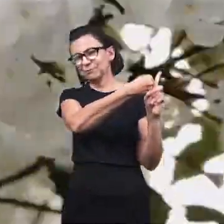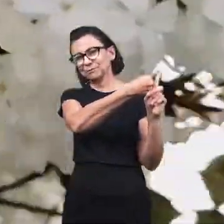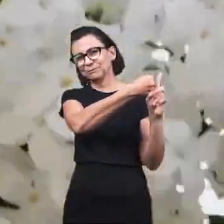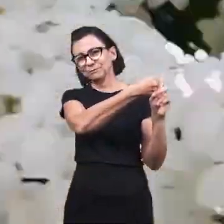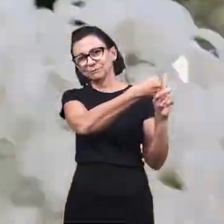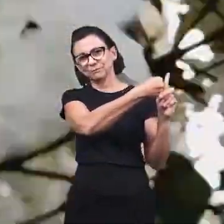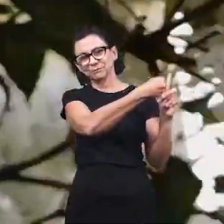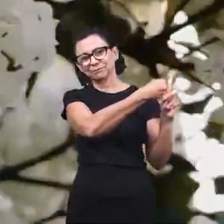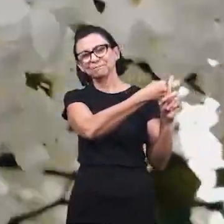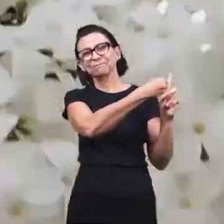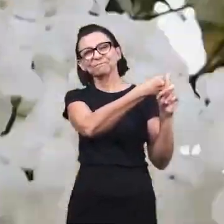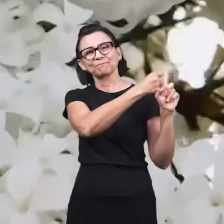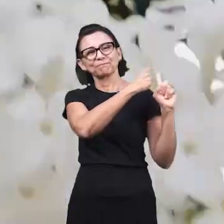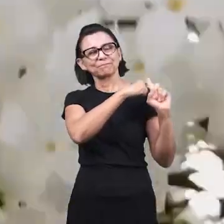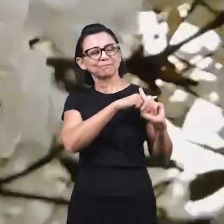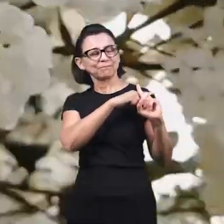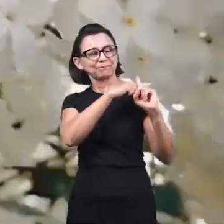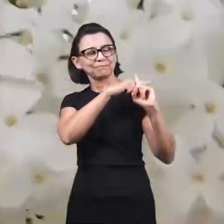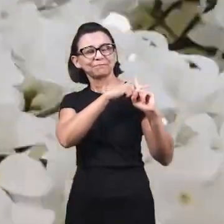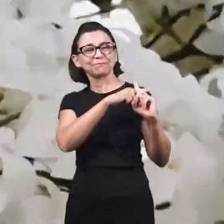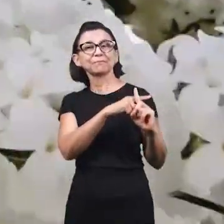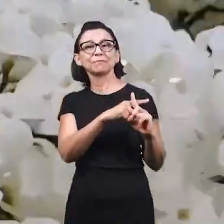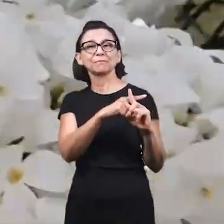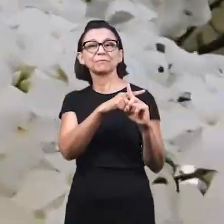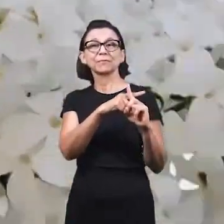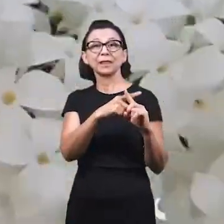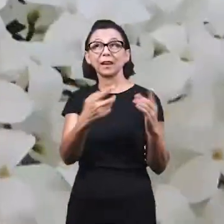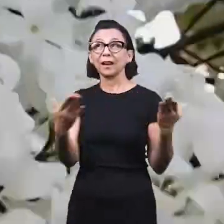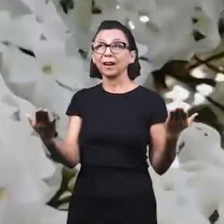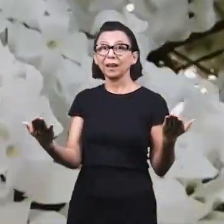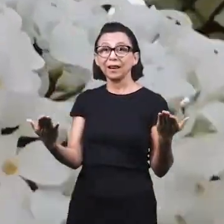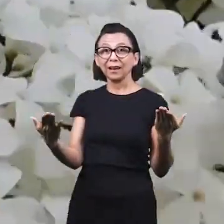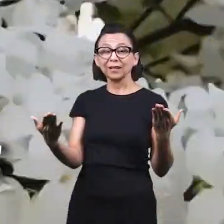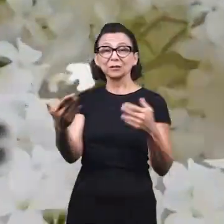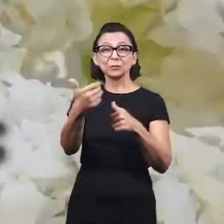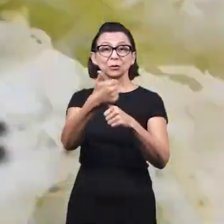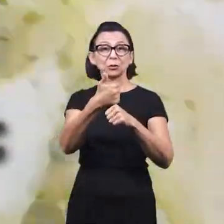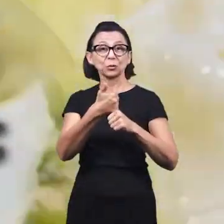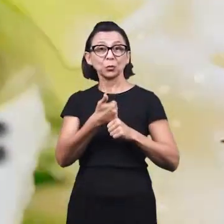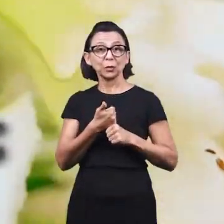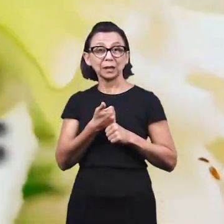Он взял на Себя наши немощи